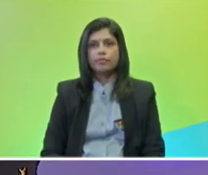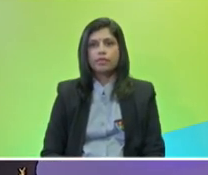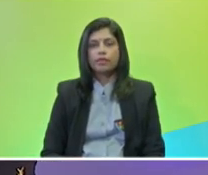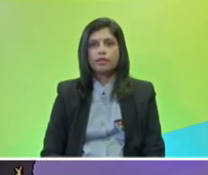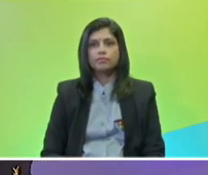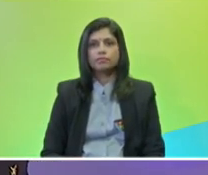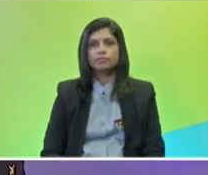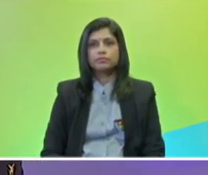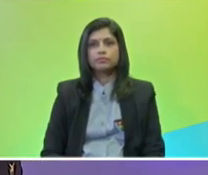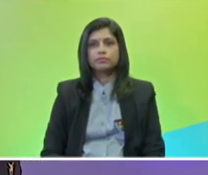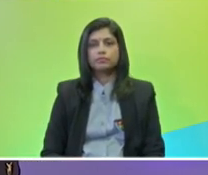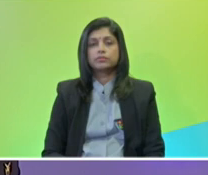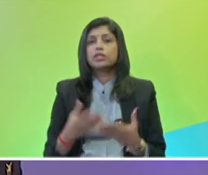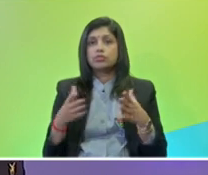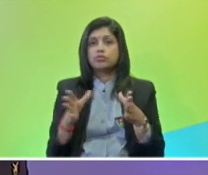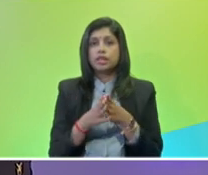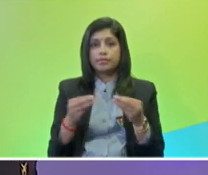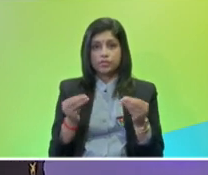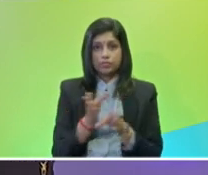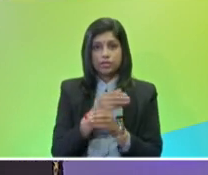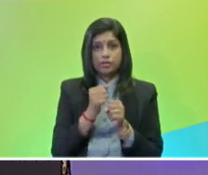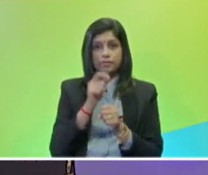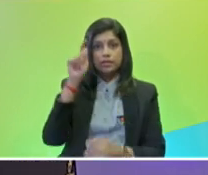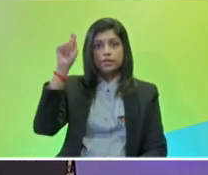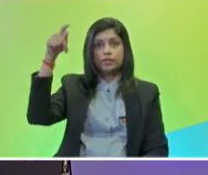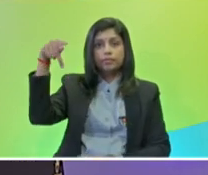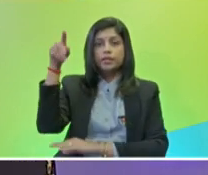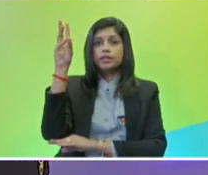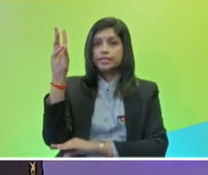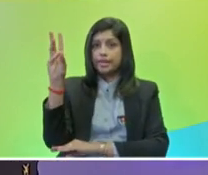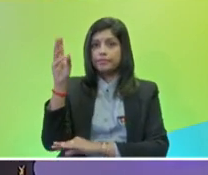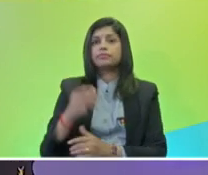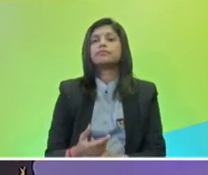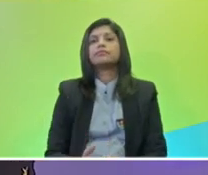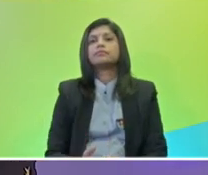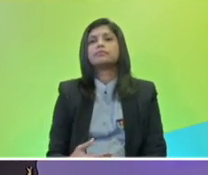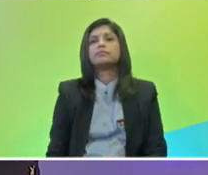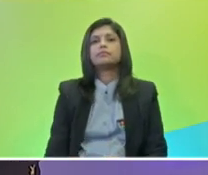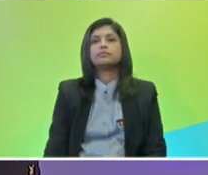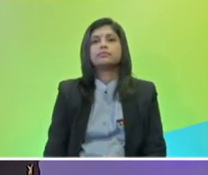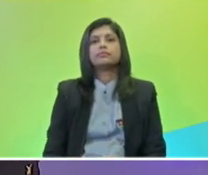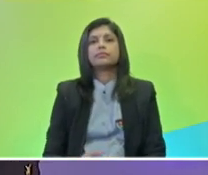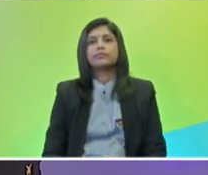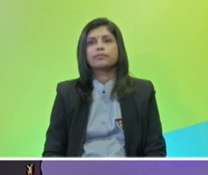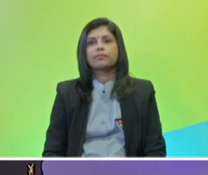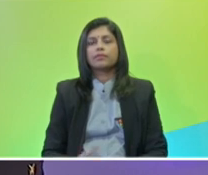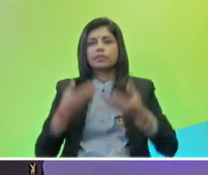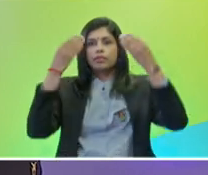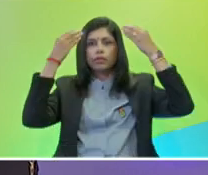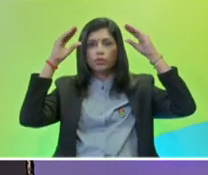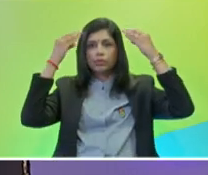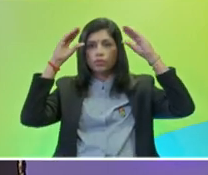Oke bila ada tahap 6 guru-guru bagaimana untuk membuat